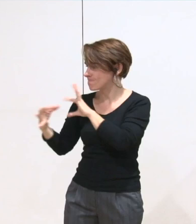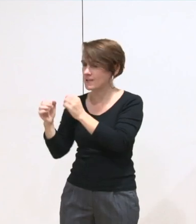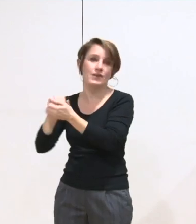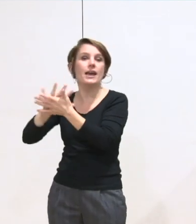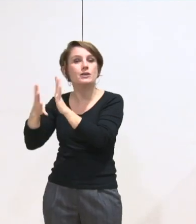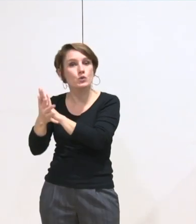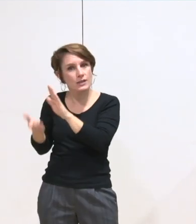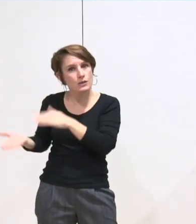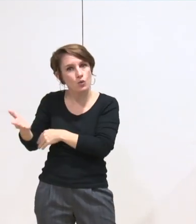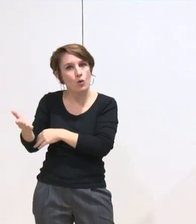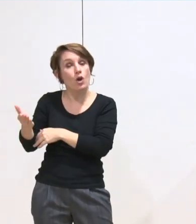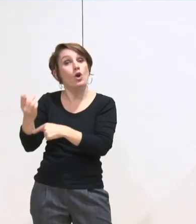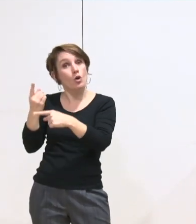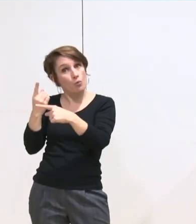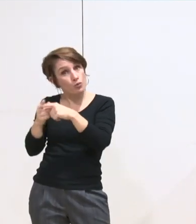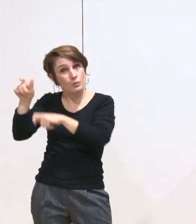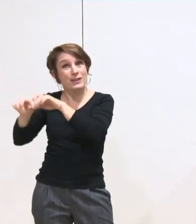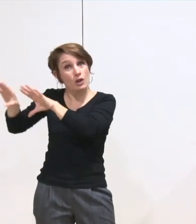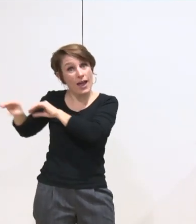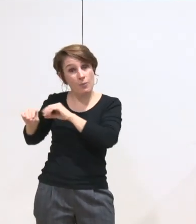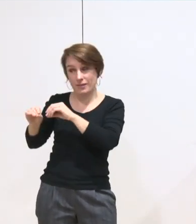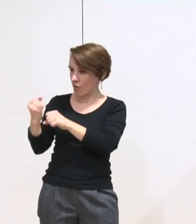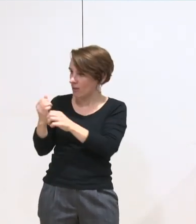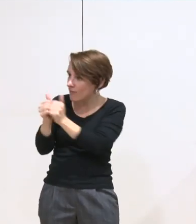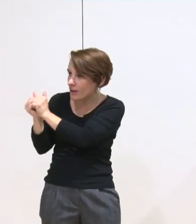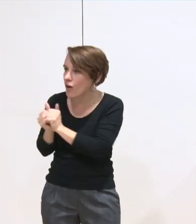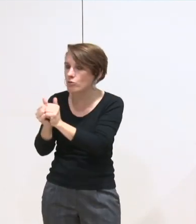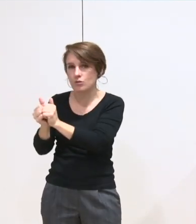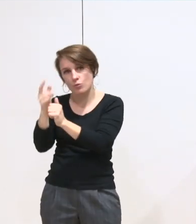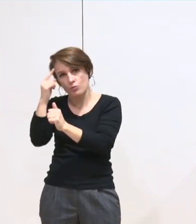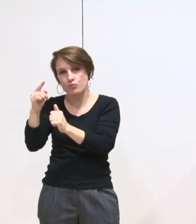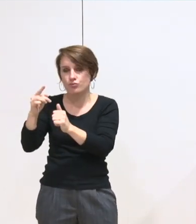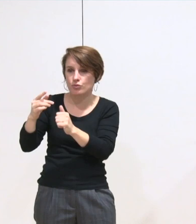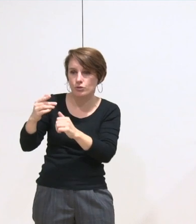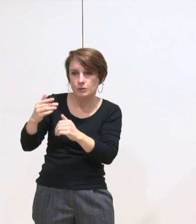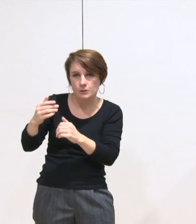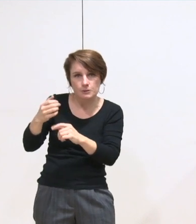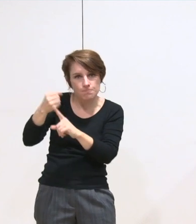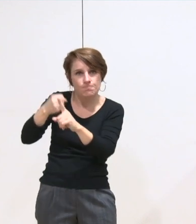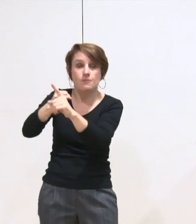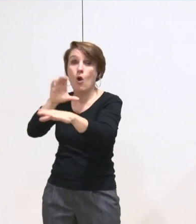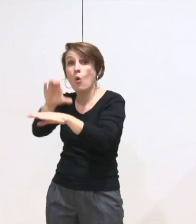prostitués et des habitants. Et nous travaillons également à une campagne ciblée contre les clients.